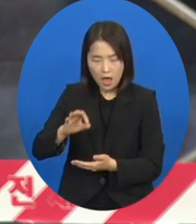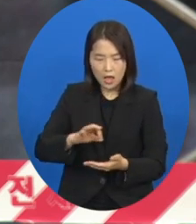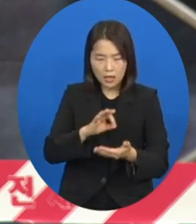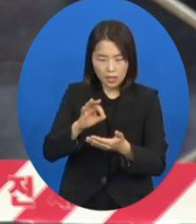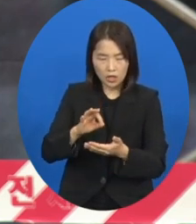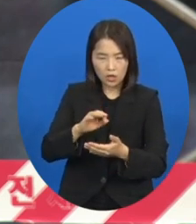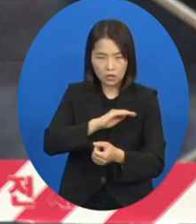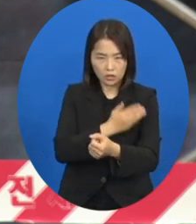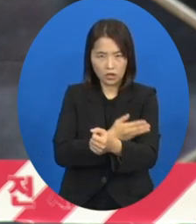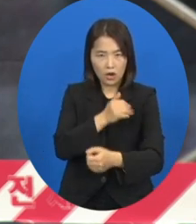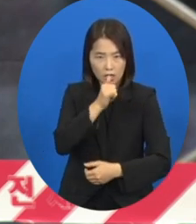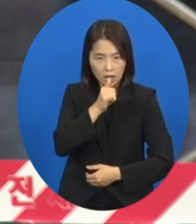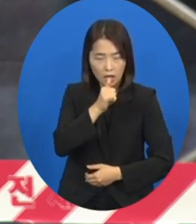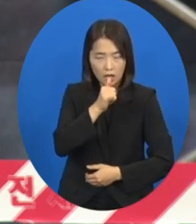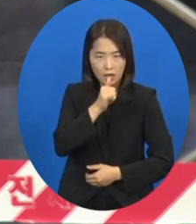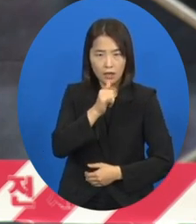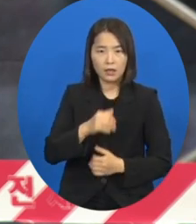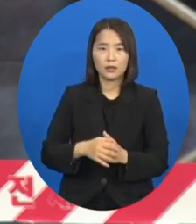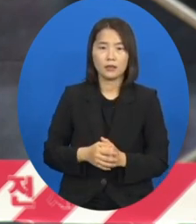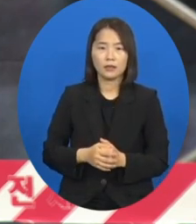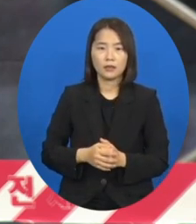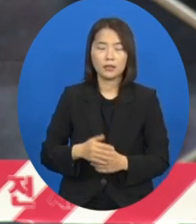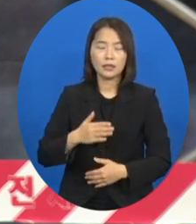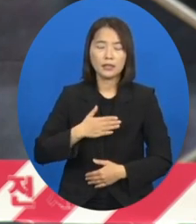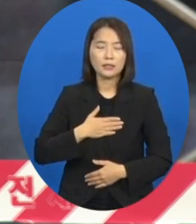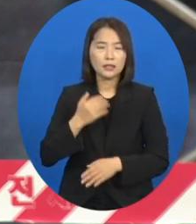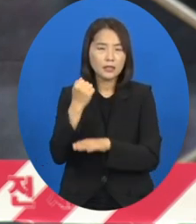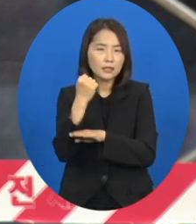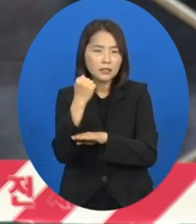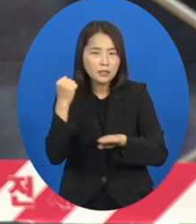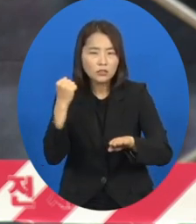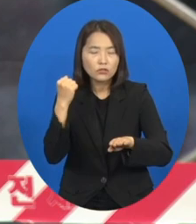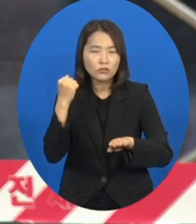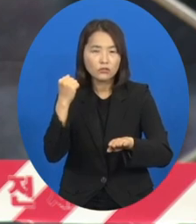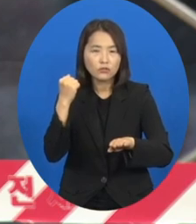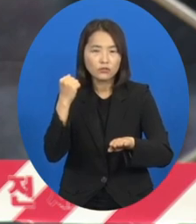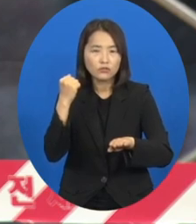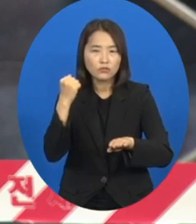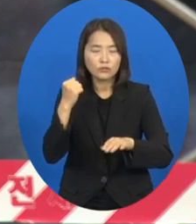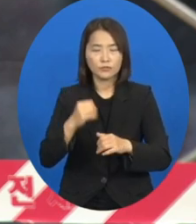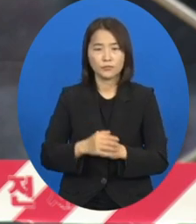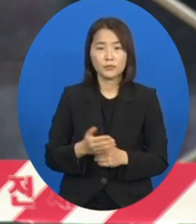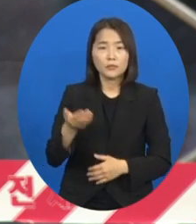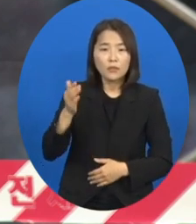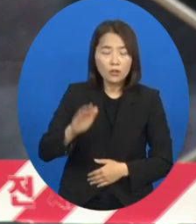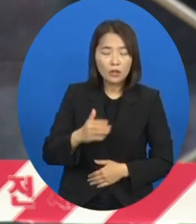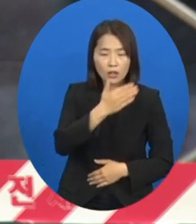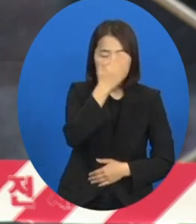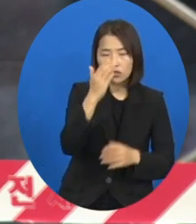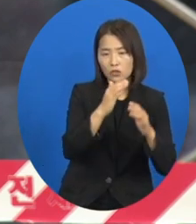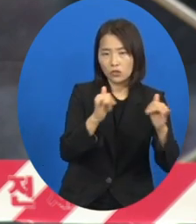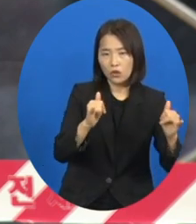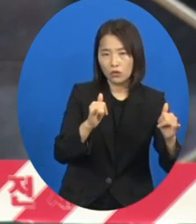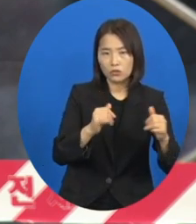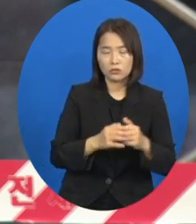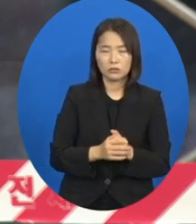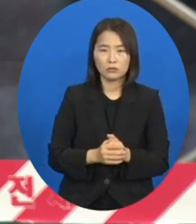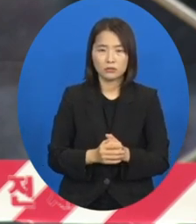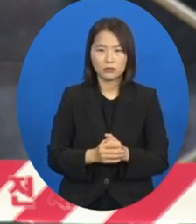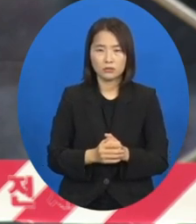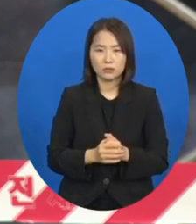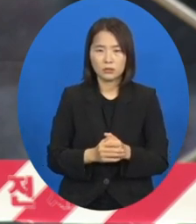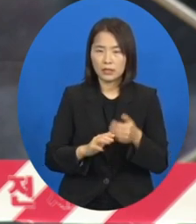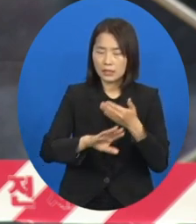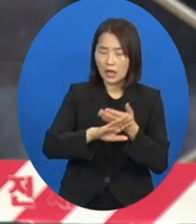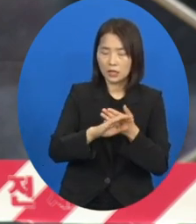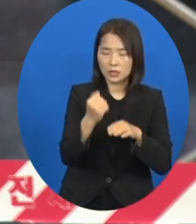되는가? 이것이 저희 의사결정의 기준이었습니다. 그런데 청년들이 전혀 다른 질문을 가지고 이 문제